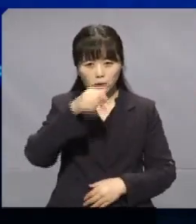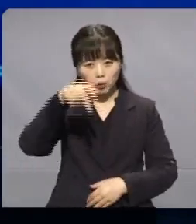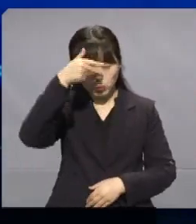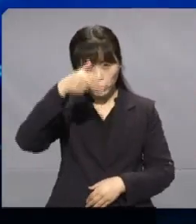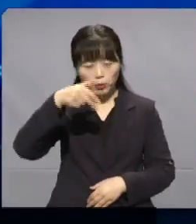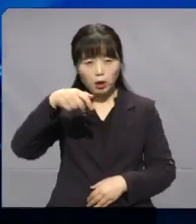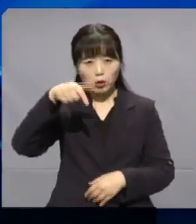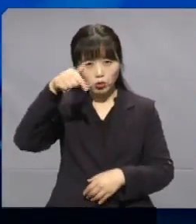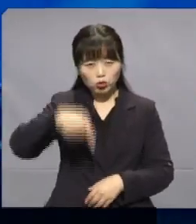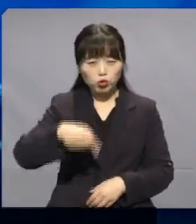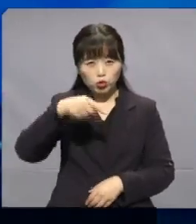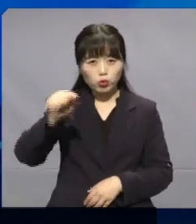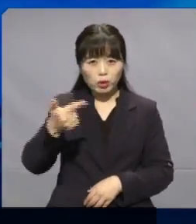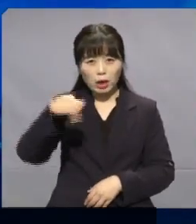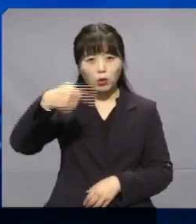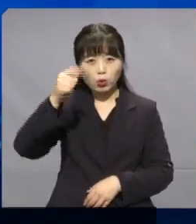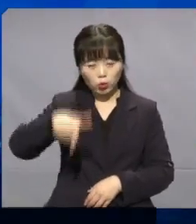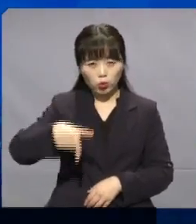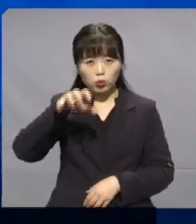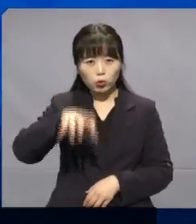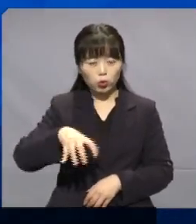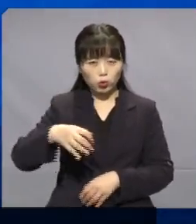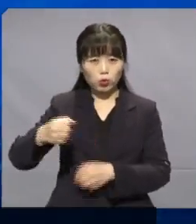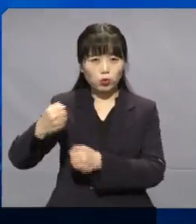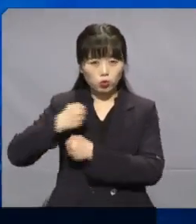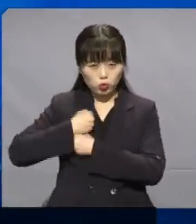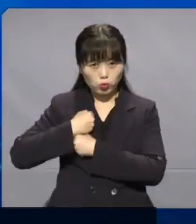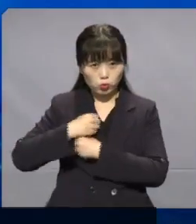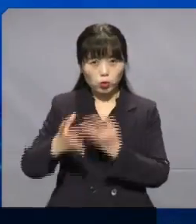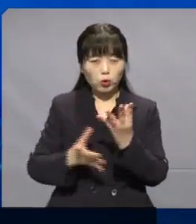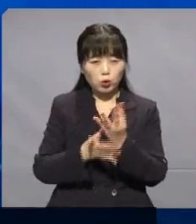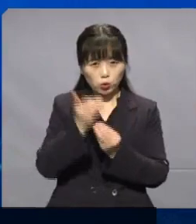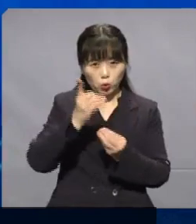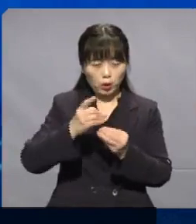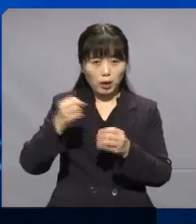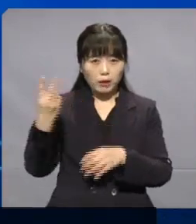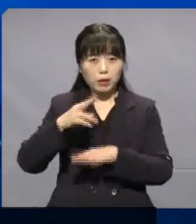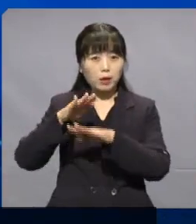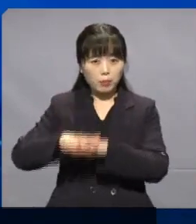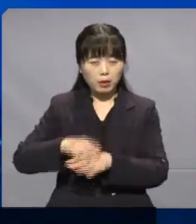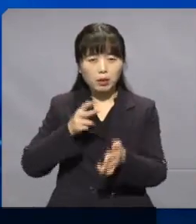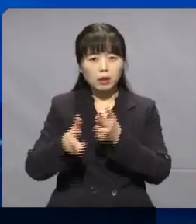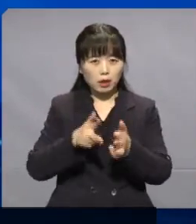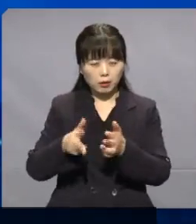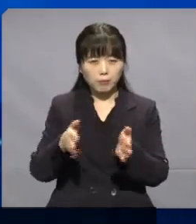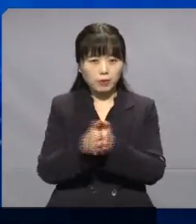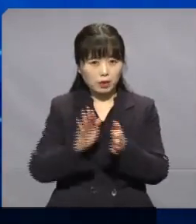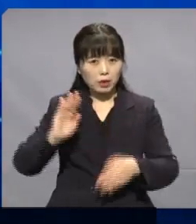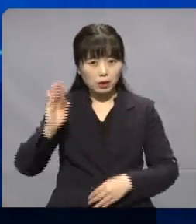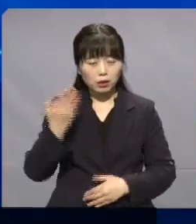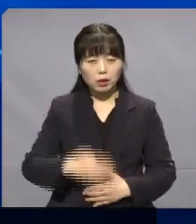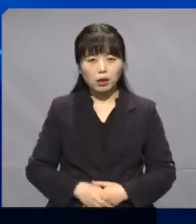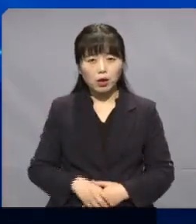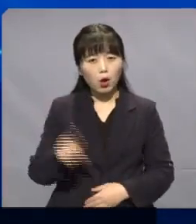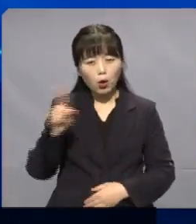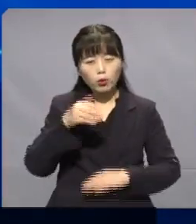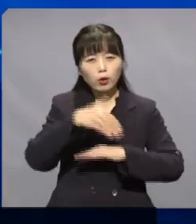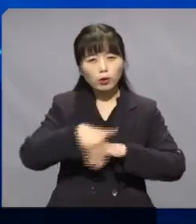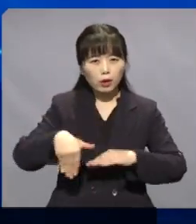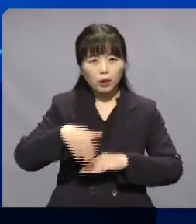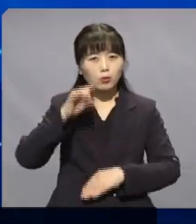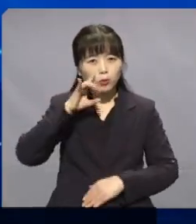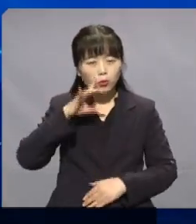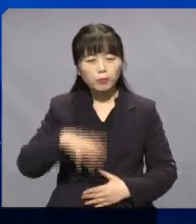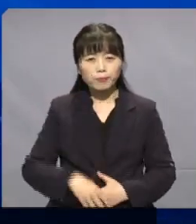부평구 산곡동에 있는 군부대 시설의 통합 또 재배치 사업이 본격화된다고 합니다. 자, 어떤 계획인지 좀 소개해